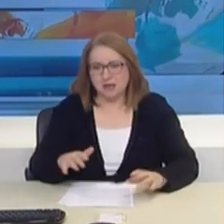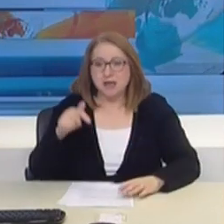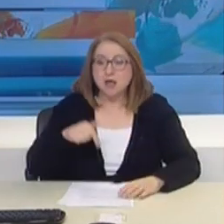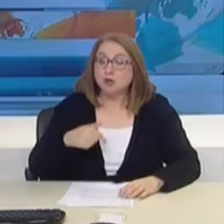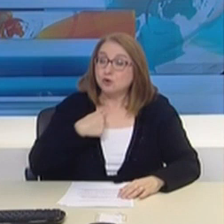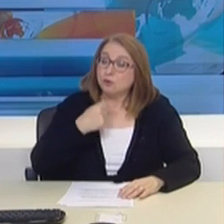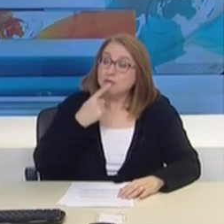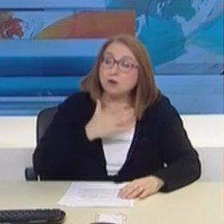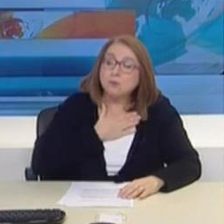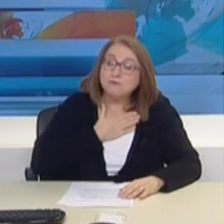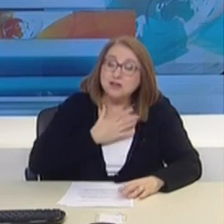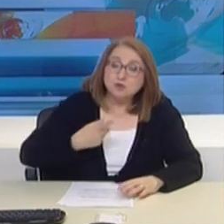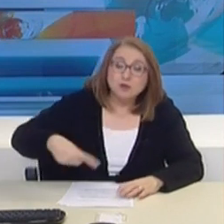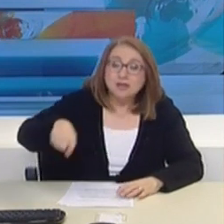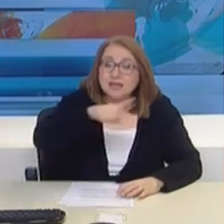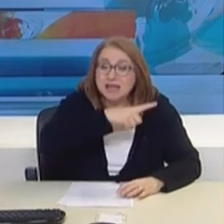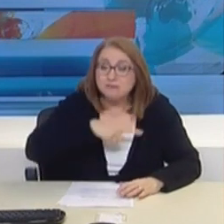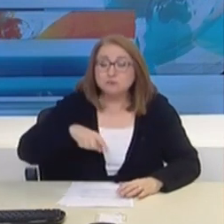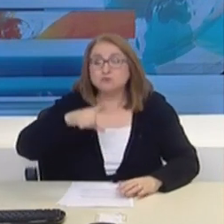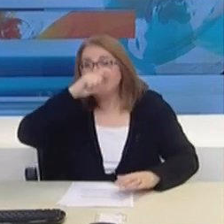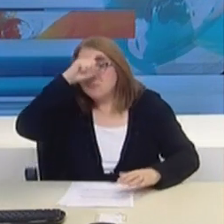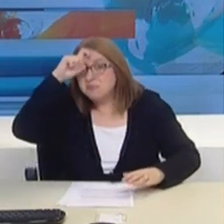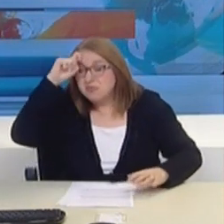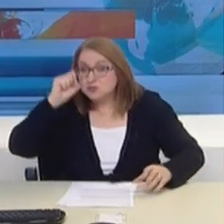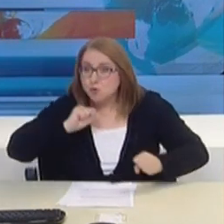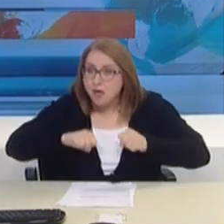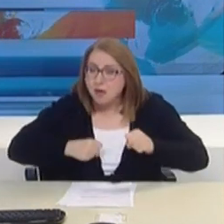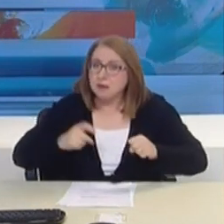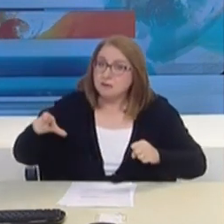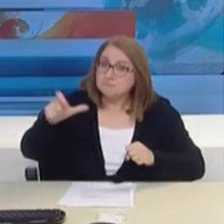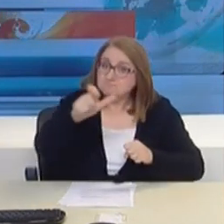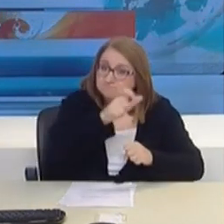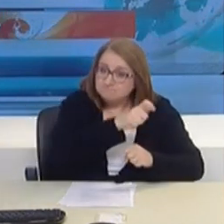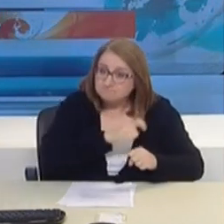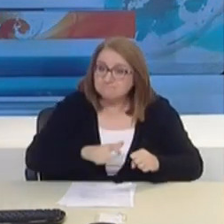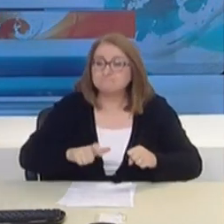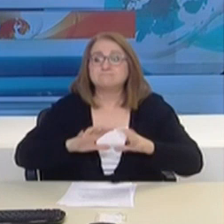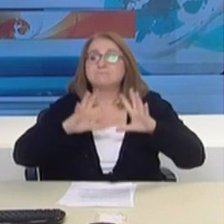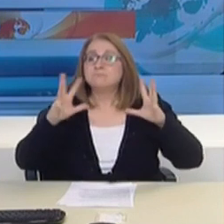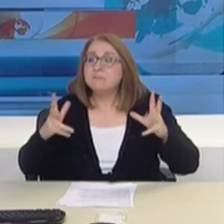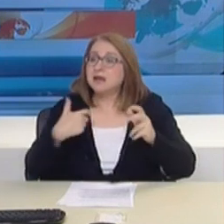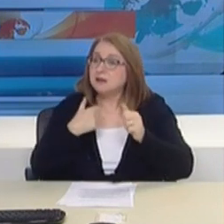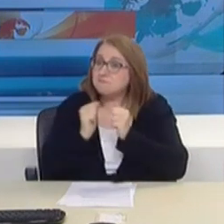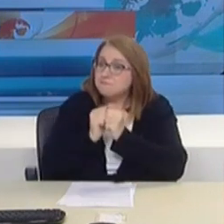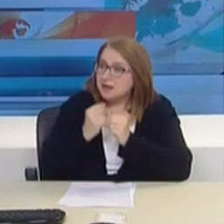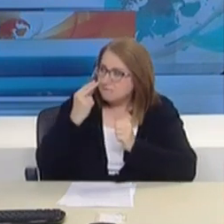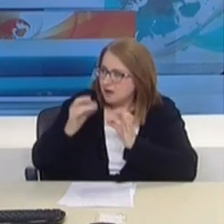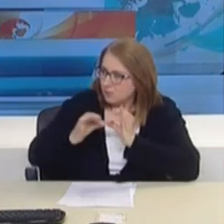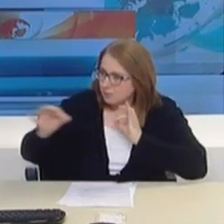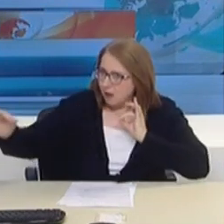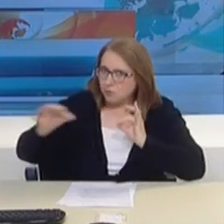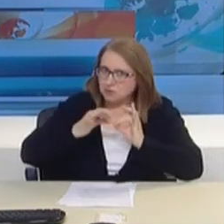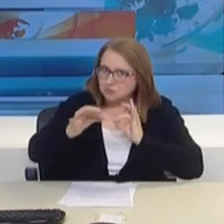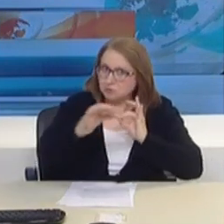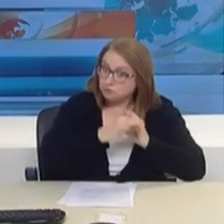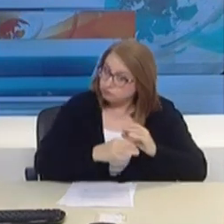τους δυσκολίες. Οι δρόμοι είναι πιο ήσυχοι από ποτέ, ακόμη και οι φίλοι μας κρατούν αποστάσεις από κοντά μας.